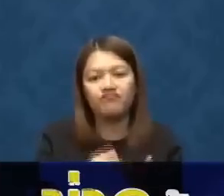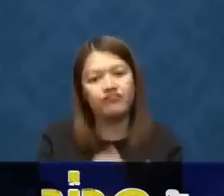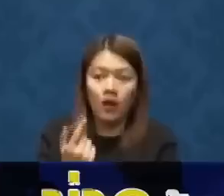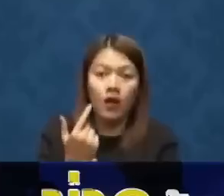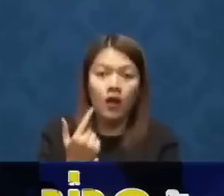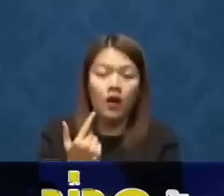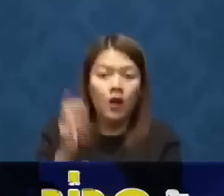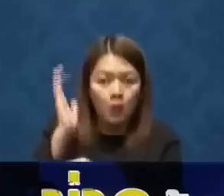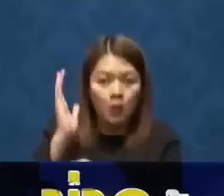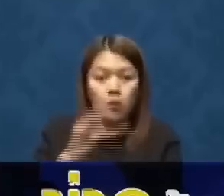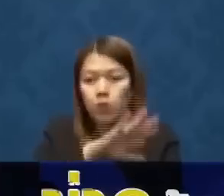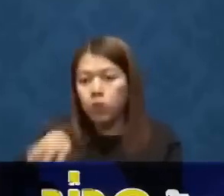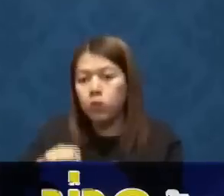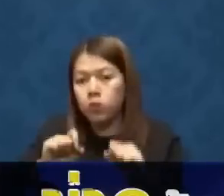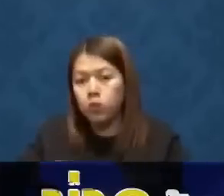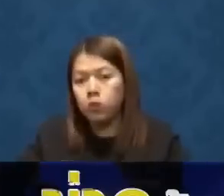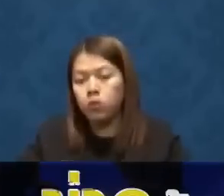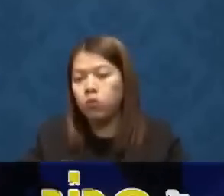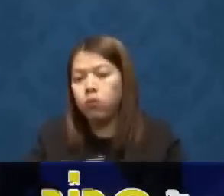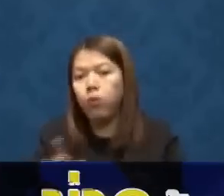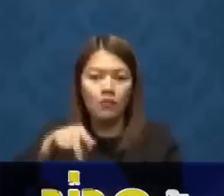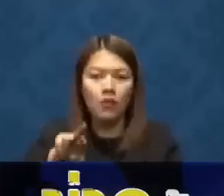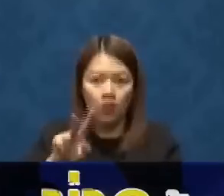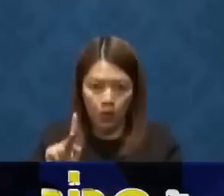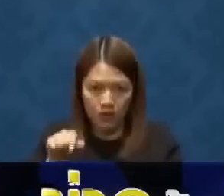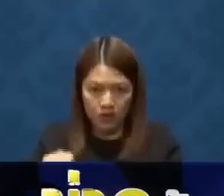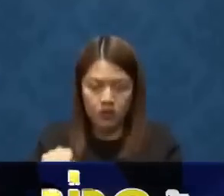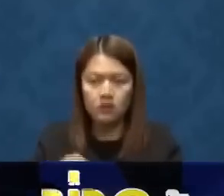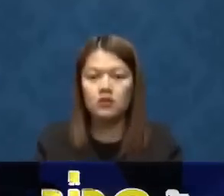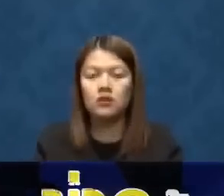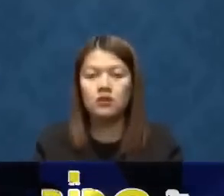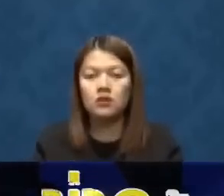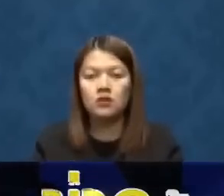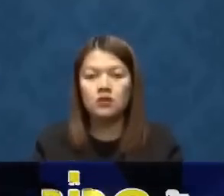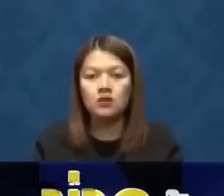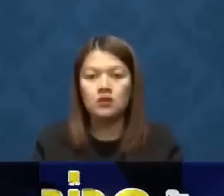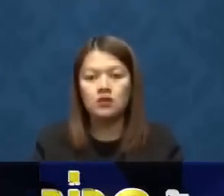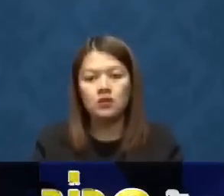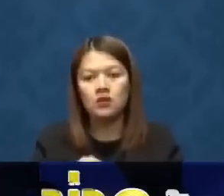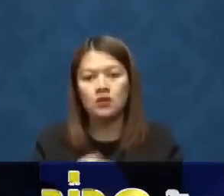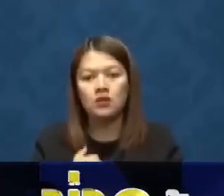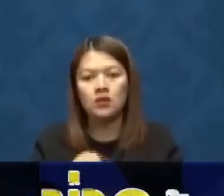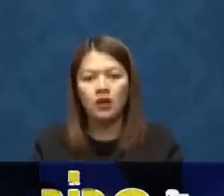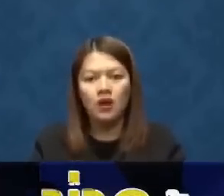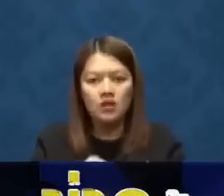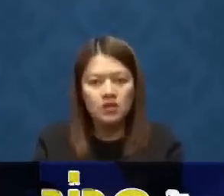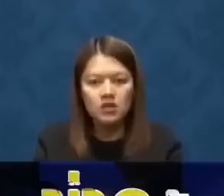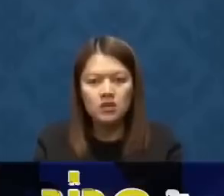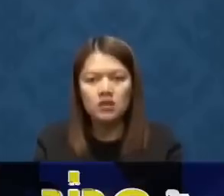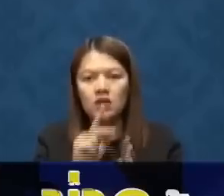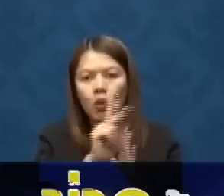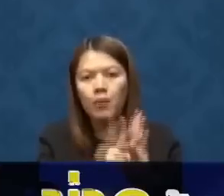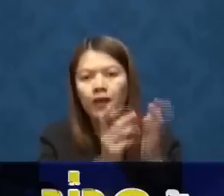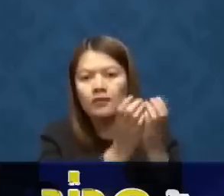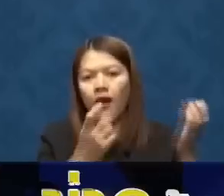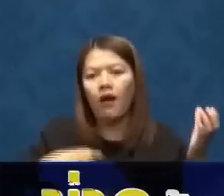ด้วยนะครับ พอขอหารือประธานสภานะคะคุณสุประชัยก็กล่าวตอบว่าข่าวดังกล่าวเนี่ยผมยังไม่ทราบเลยฉะนั้นหากว่